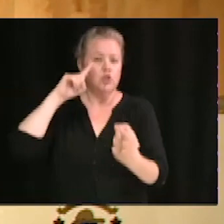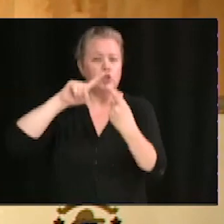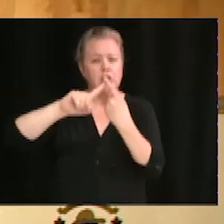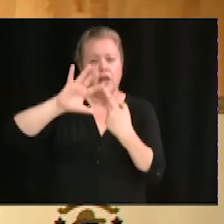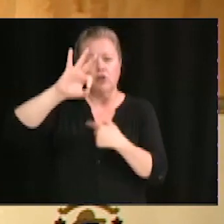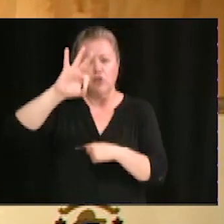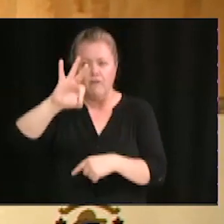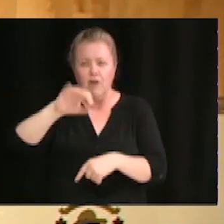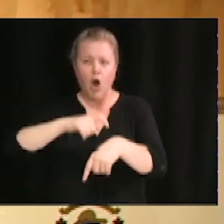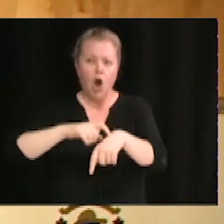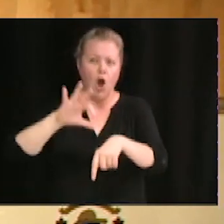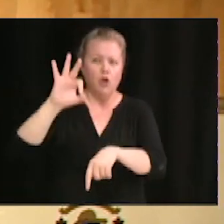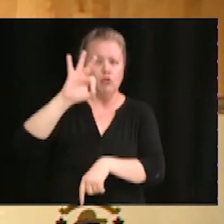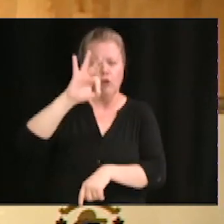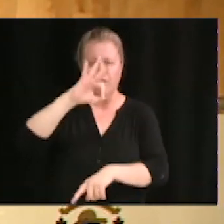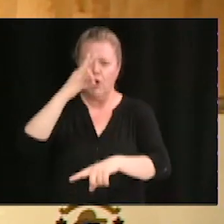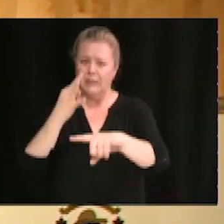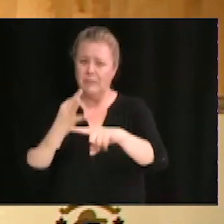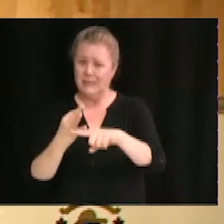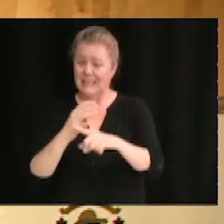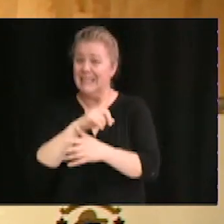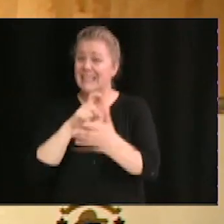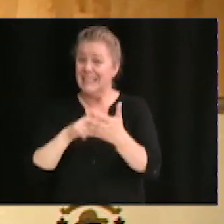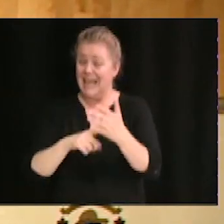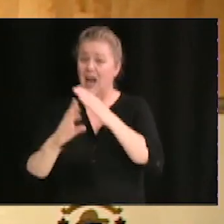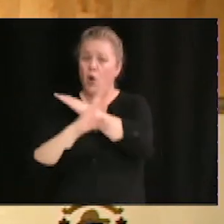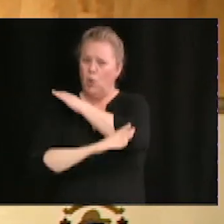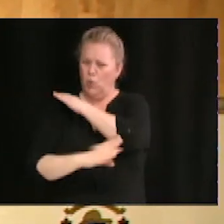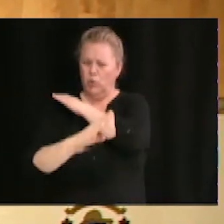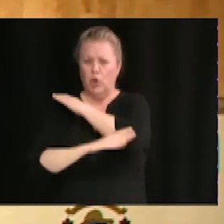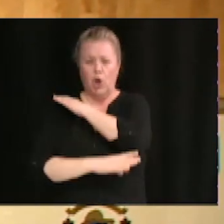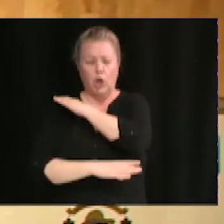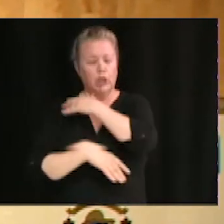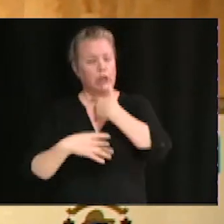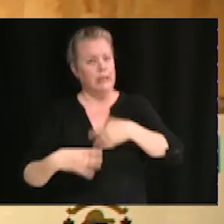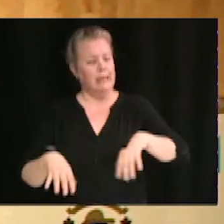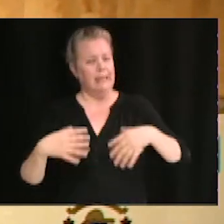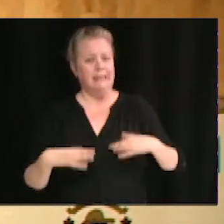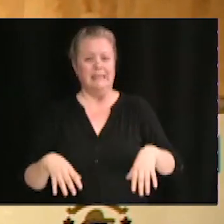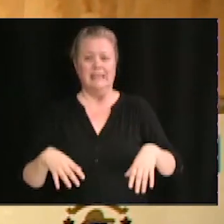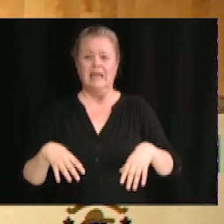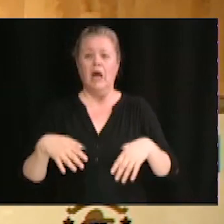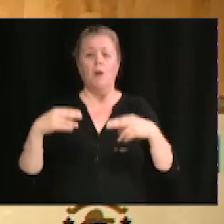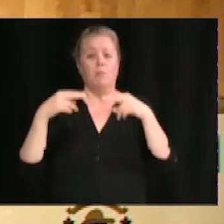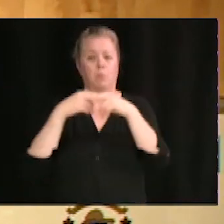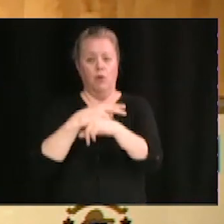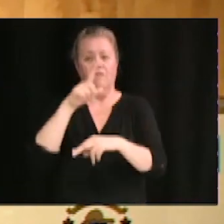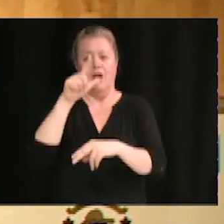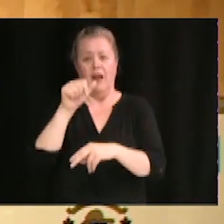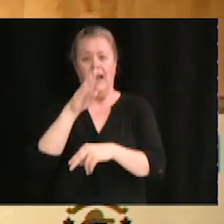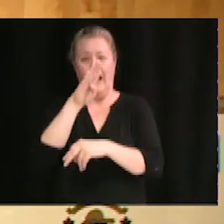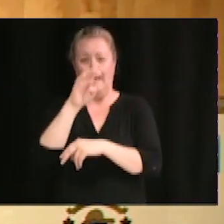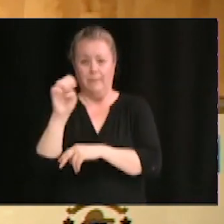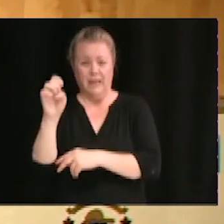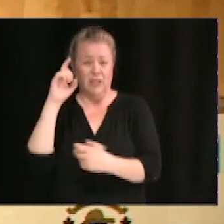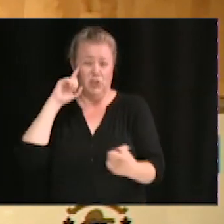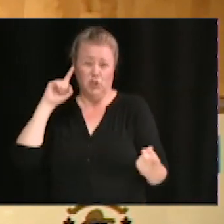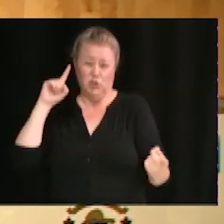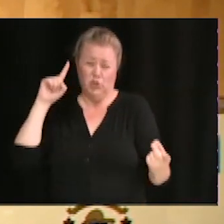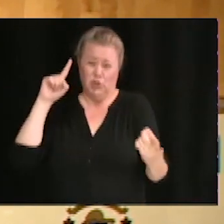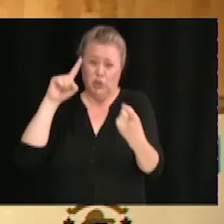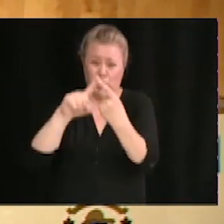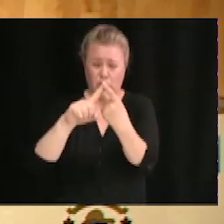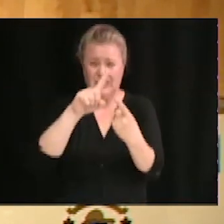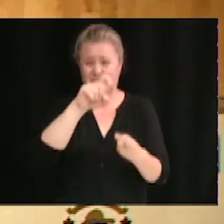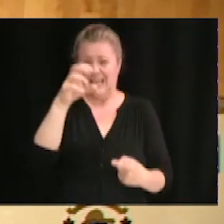'automne, M. le maire, il fait noir, pas pour rire, à partir du boulevard La Baie, en descendant jusqu'à la 116,